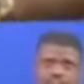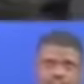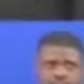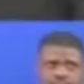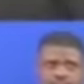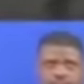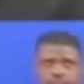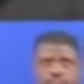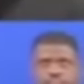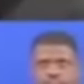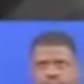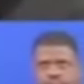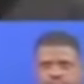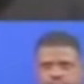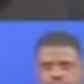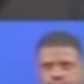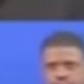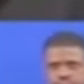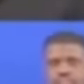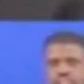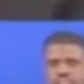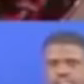Mheshimiwa Peter Joseph Serukamba.